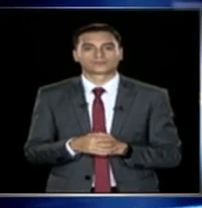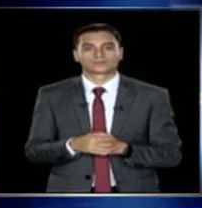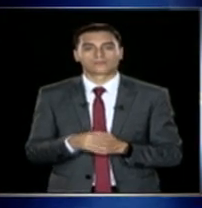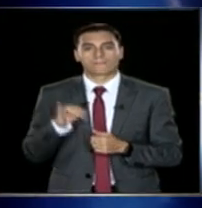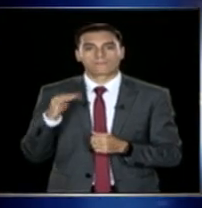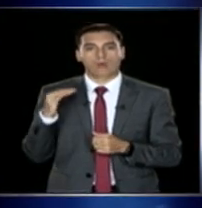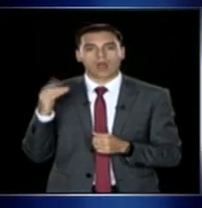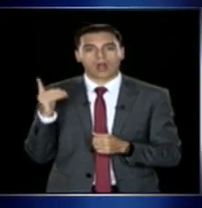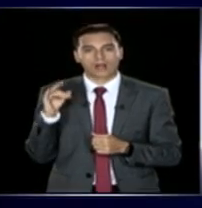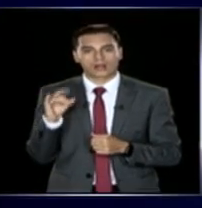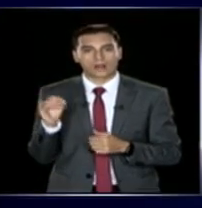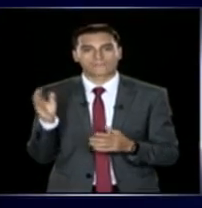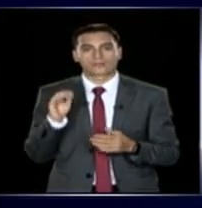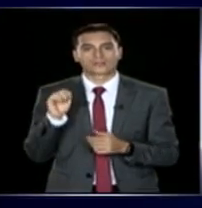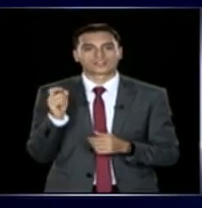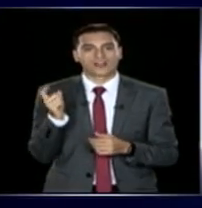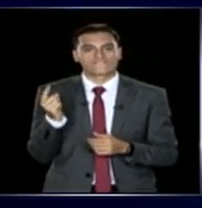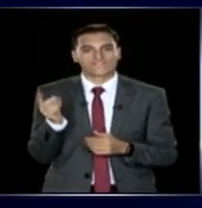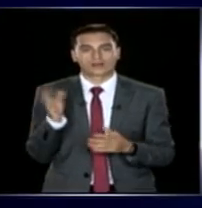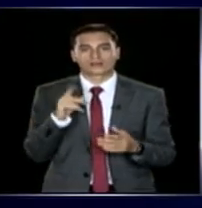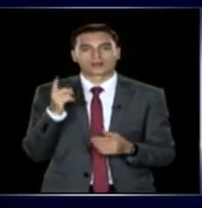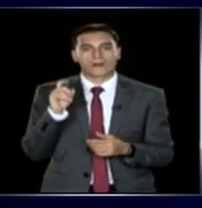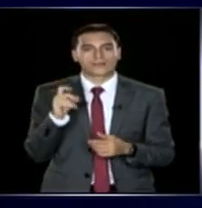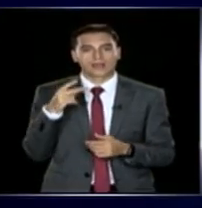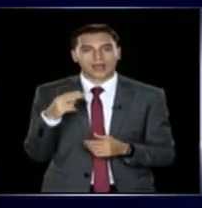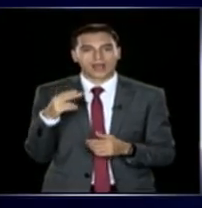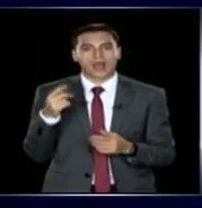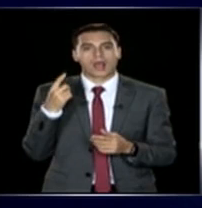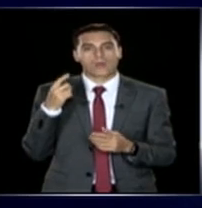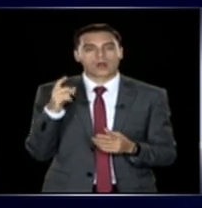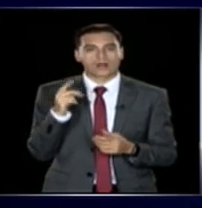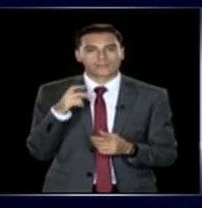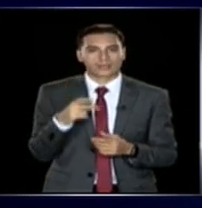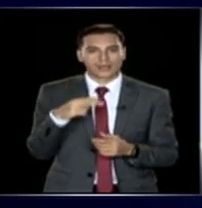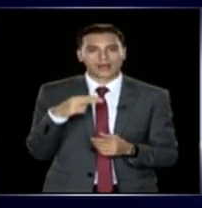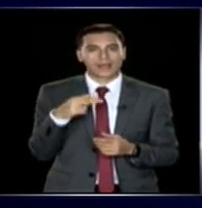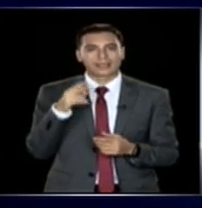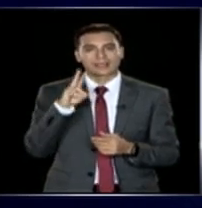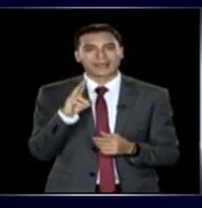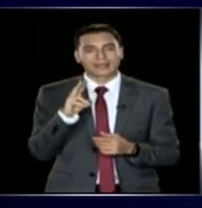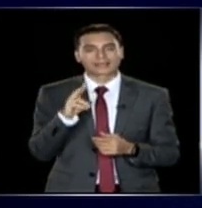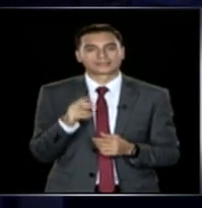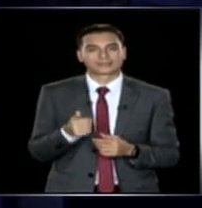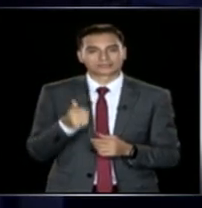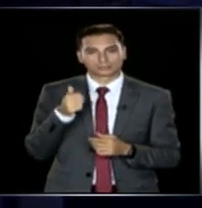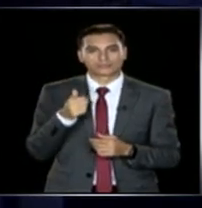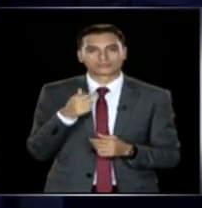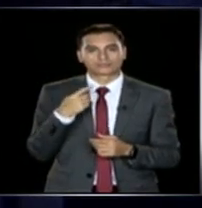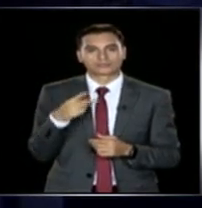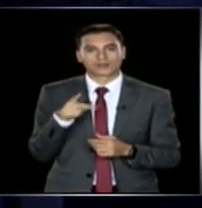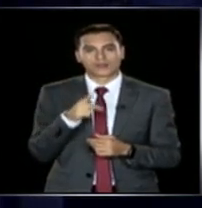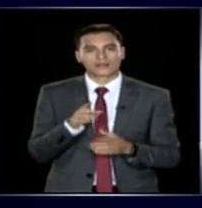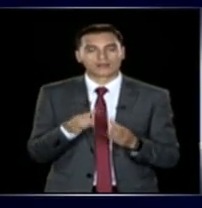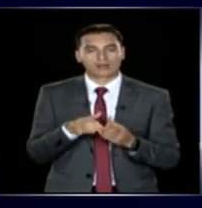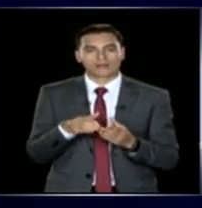محرم، صفر، ربيع أول، ربيع تاني، محمود الإبراشي، هتختار مين اللي يبتدي الأول؟ إيه رأيك؟ أختار